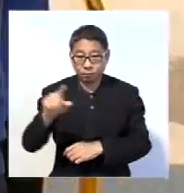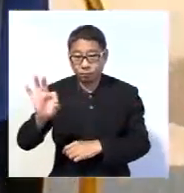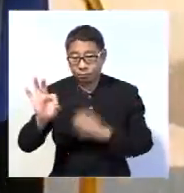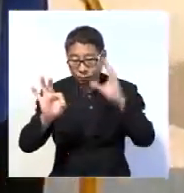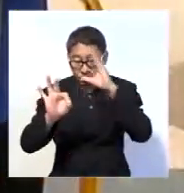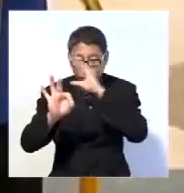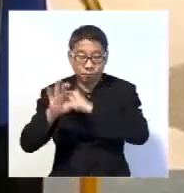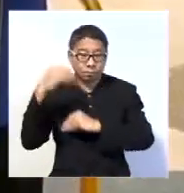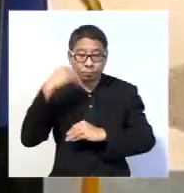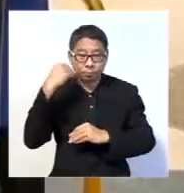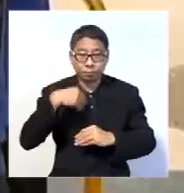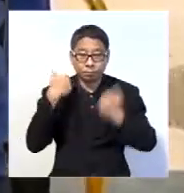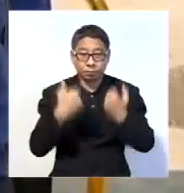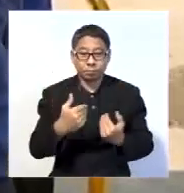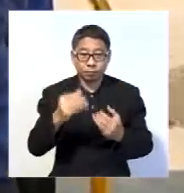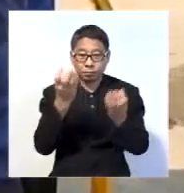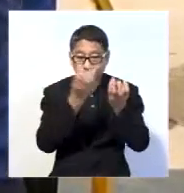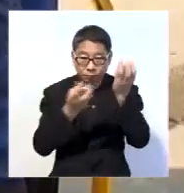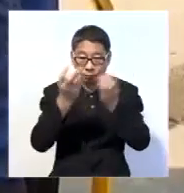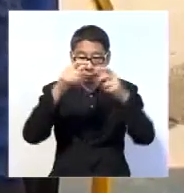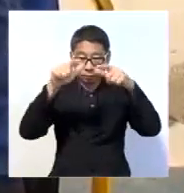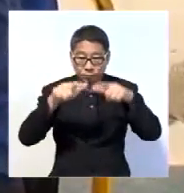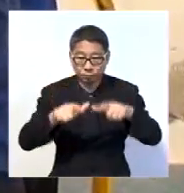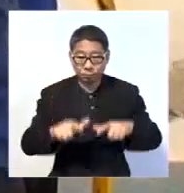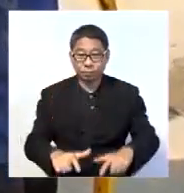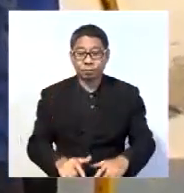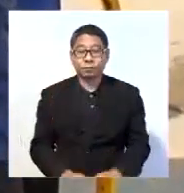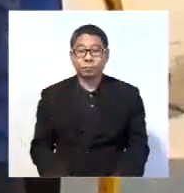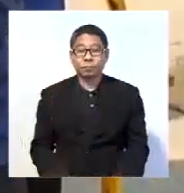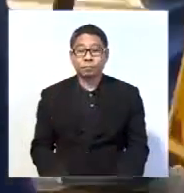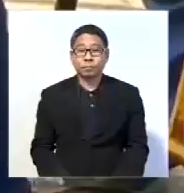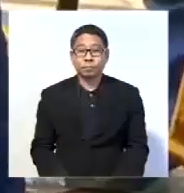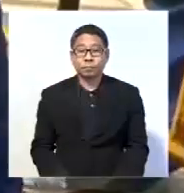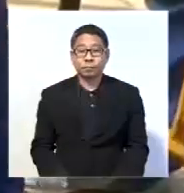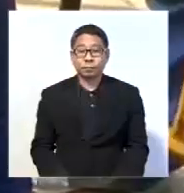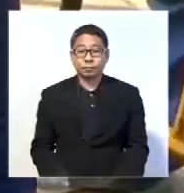น.ในทุกๆวันจนกว่าสถานการณ์จะคลี่คลายค่ะ